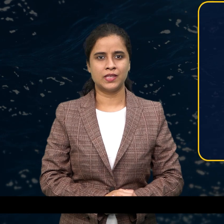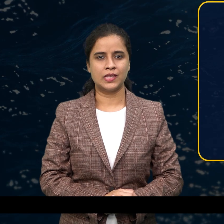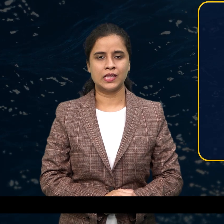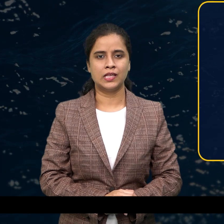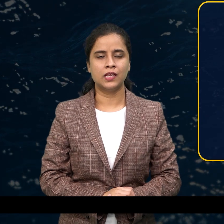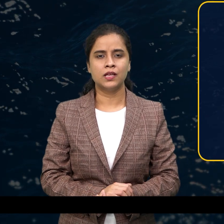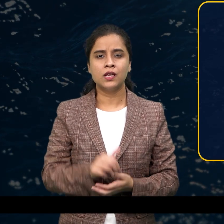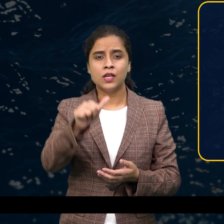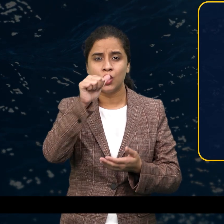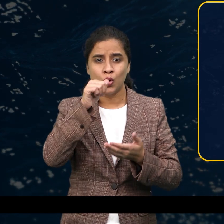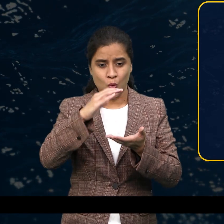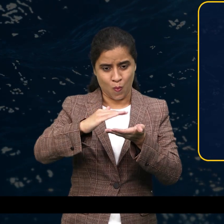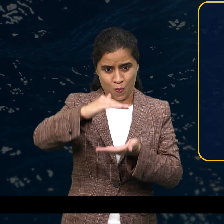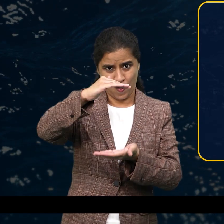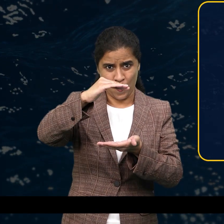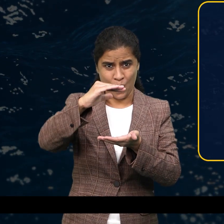अवसादन,